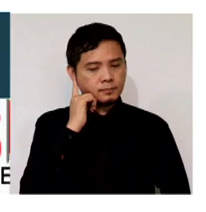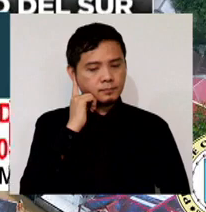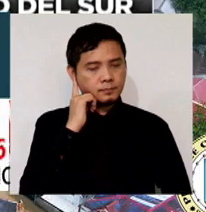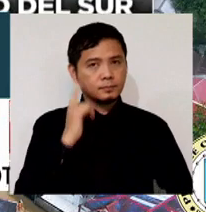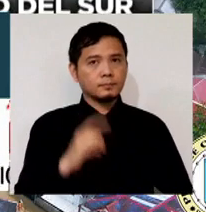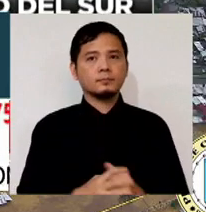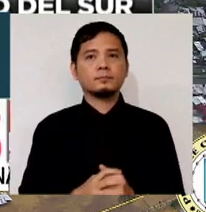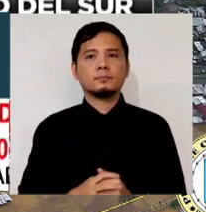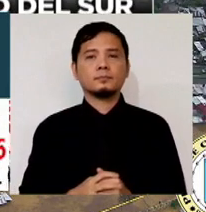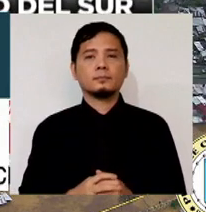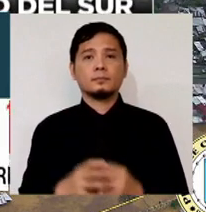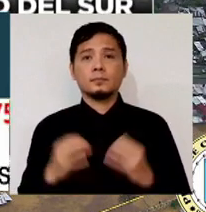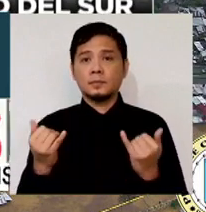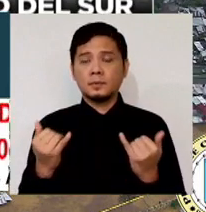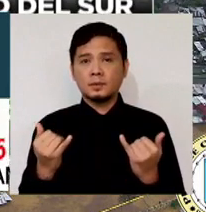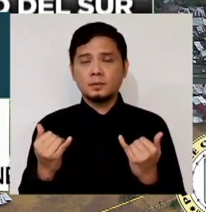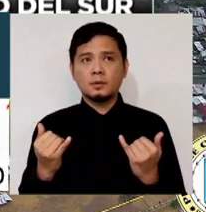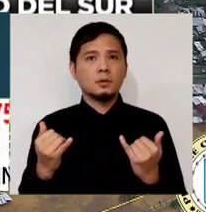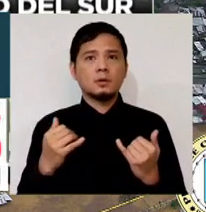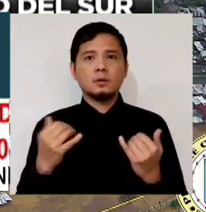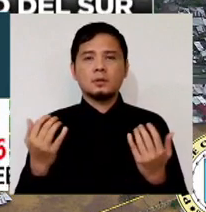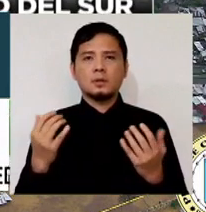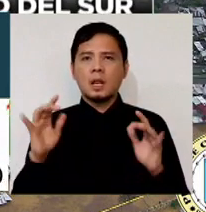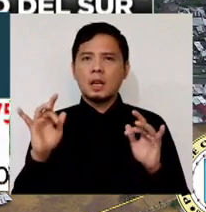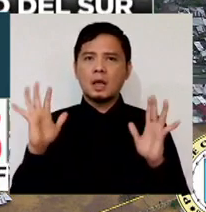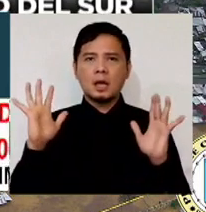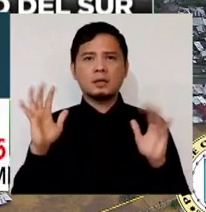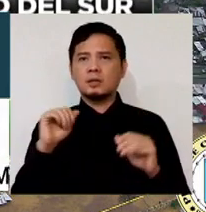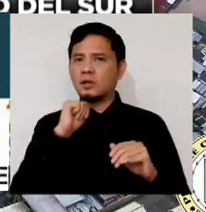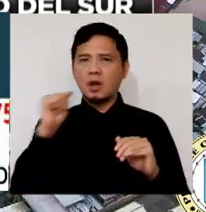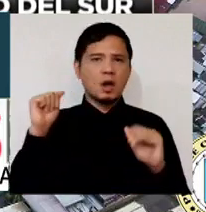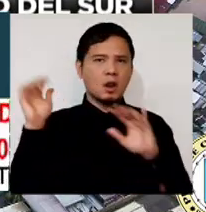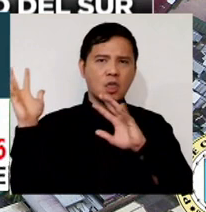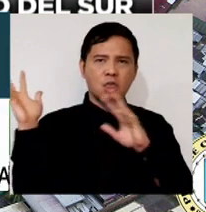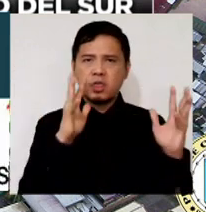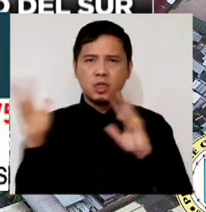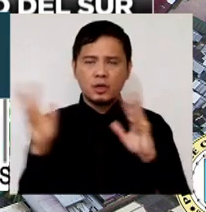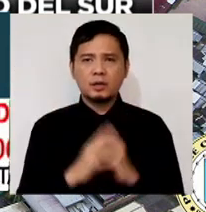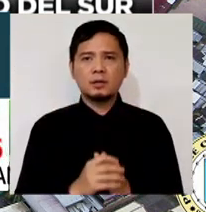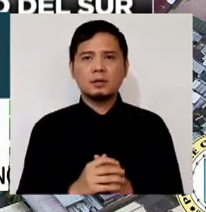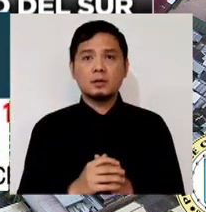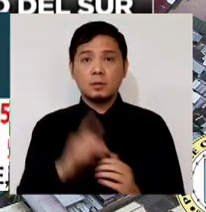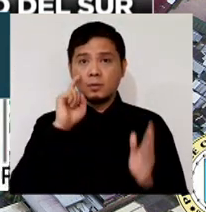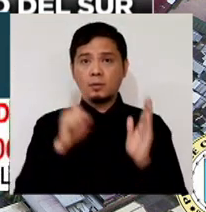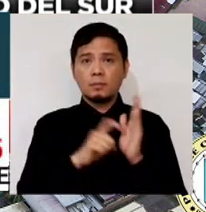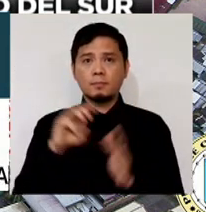Ngayon lang kasi umulan na malakas talaga. Kasi if you will look at the map,